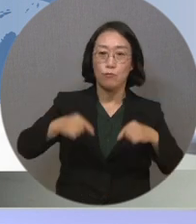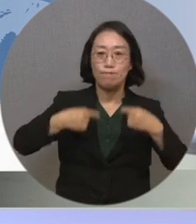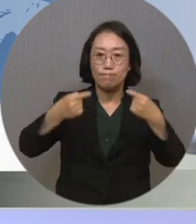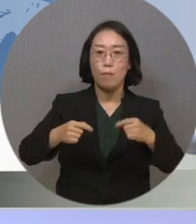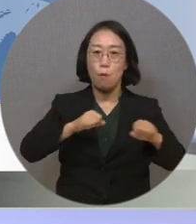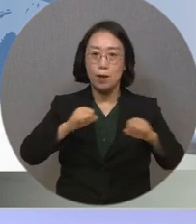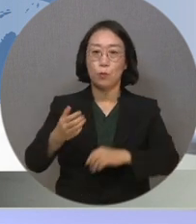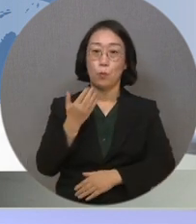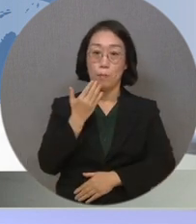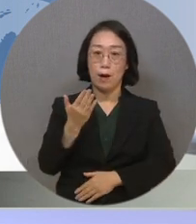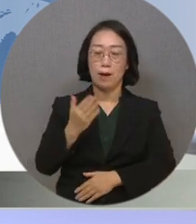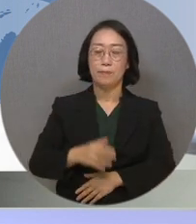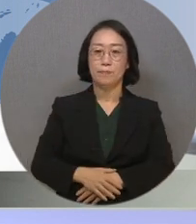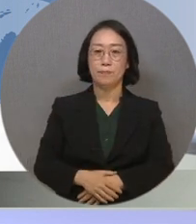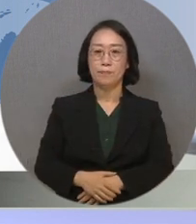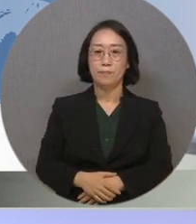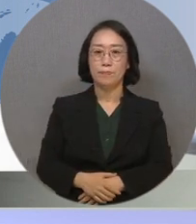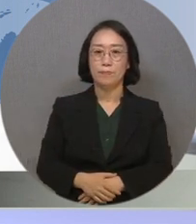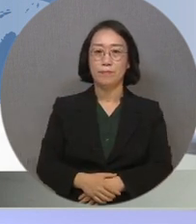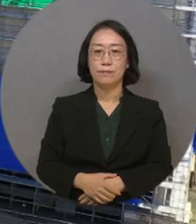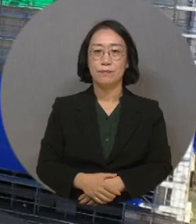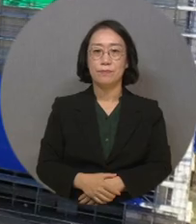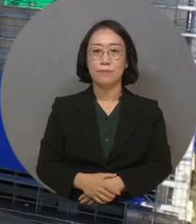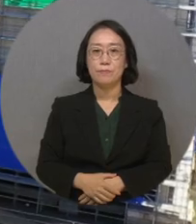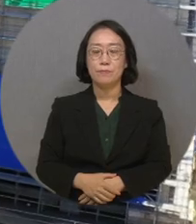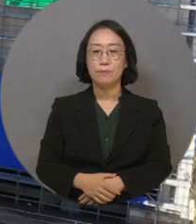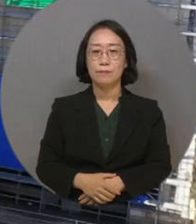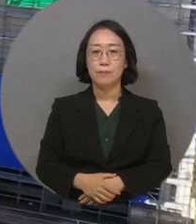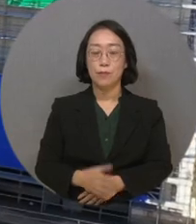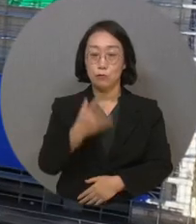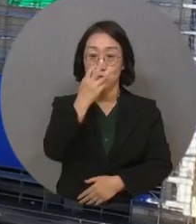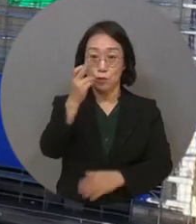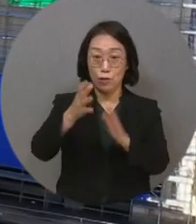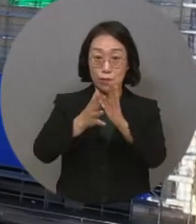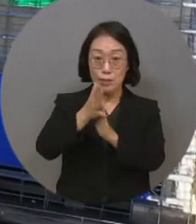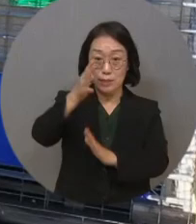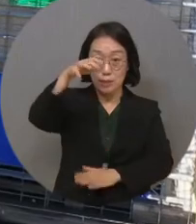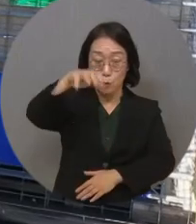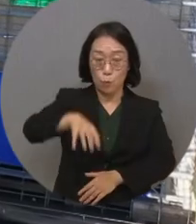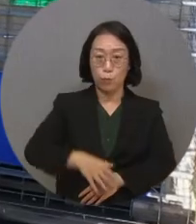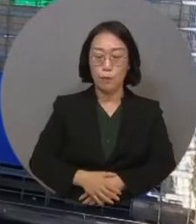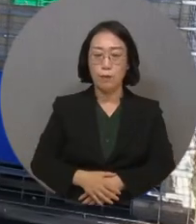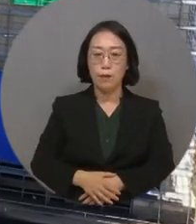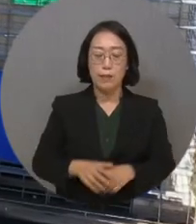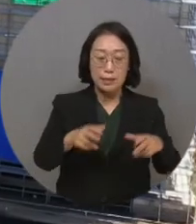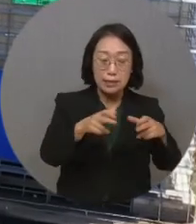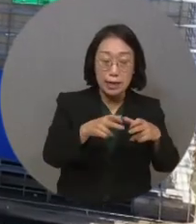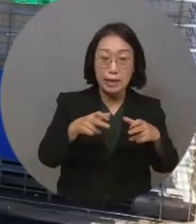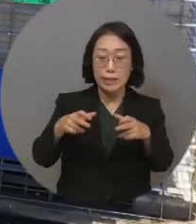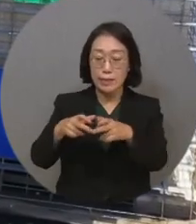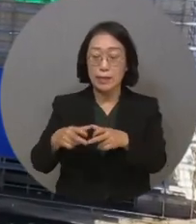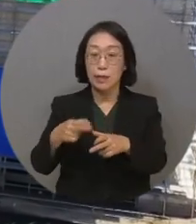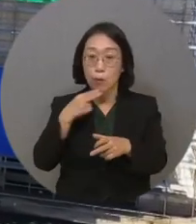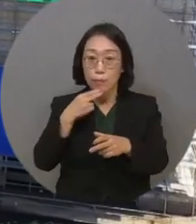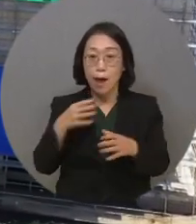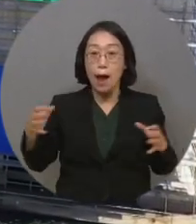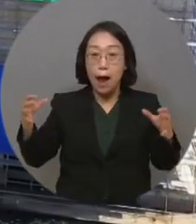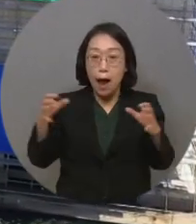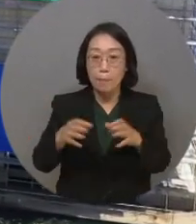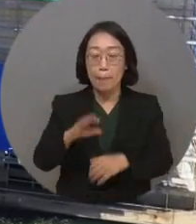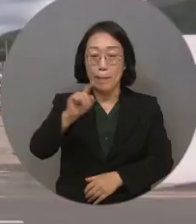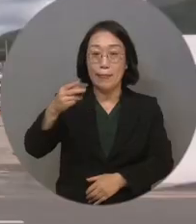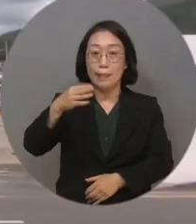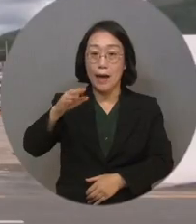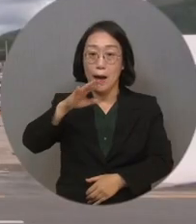합니다 유재희 기자입니다 순천시 천동에 장애인과 비장애인이 함께하는 반다비 국민체육